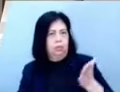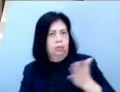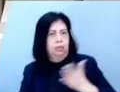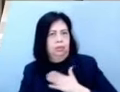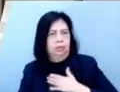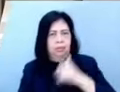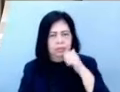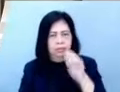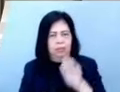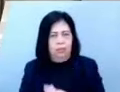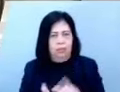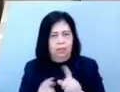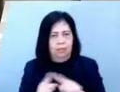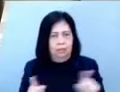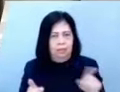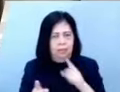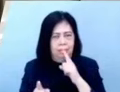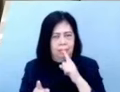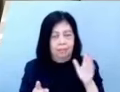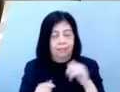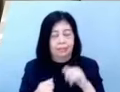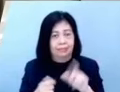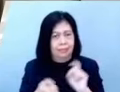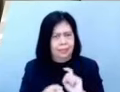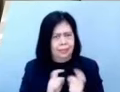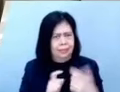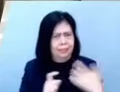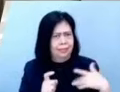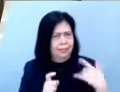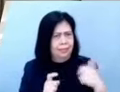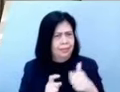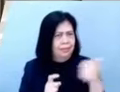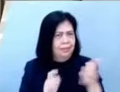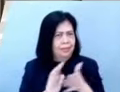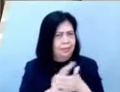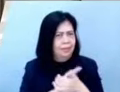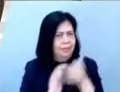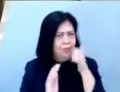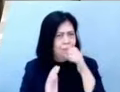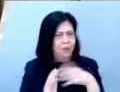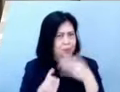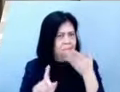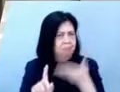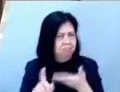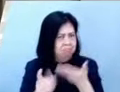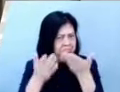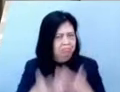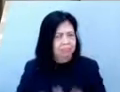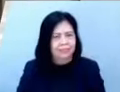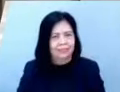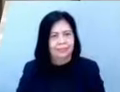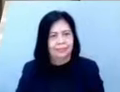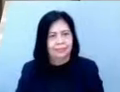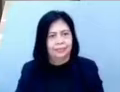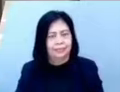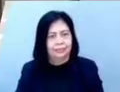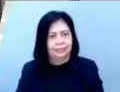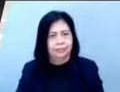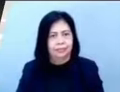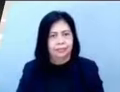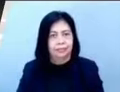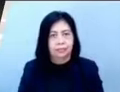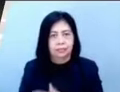promise ng upcoming Kapuso series may twist sa other woman story na ito. Anak ko si Ton at asawa ko si